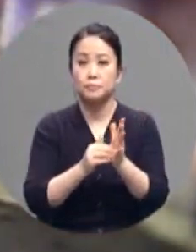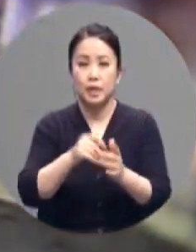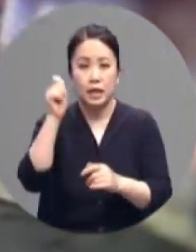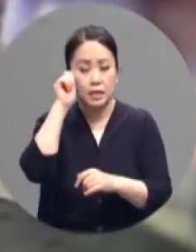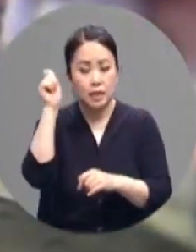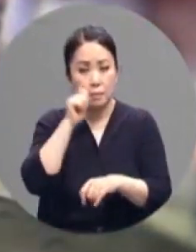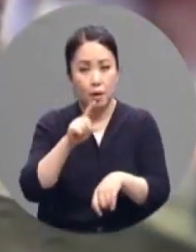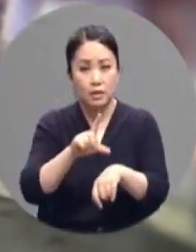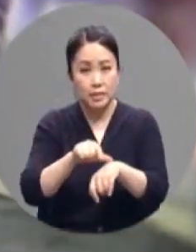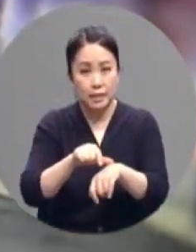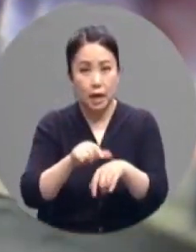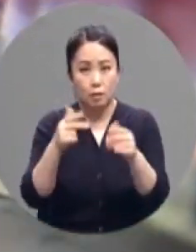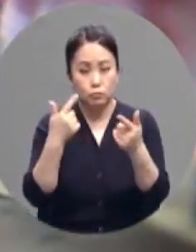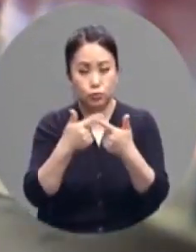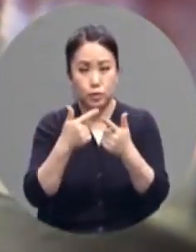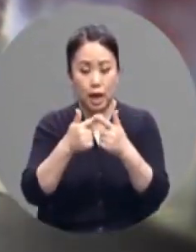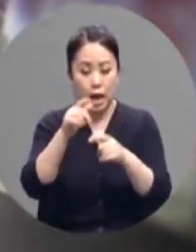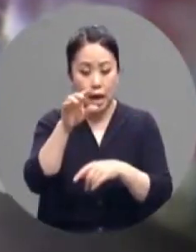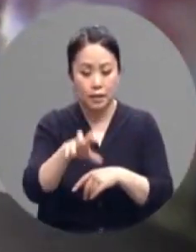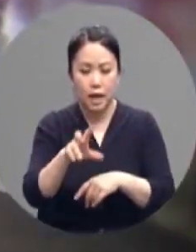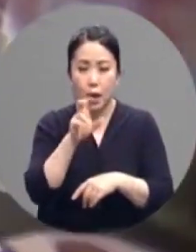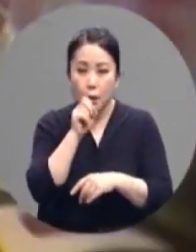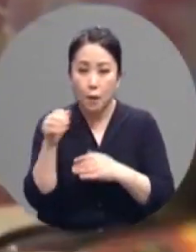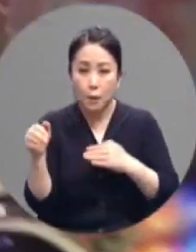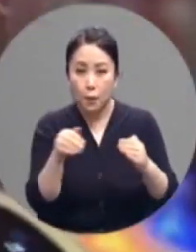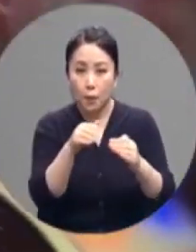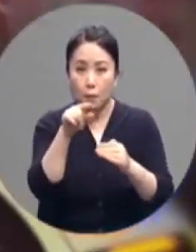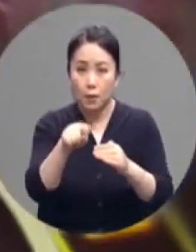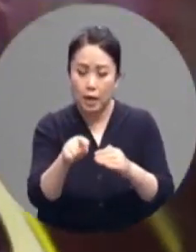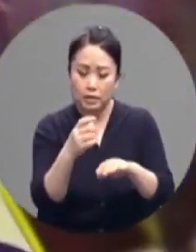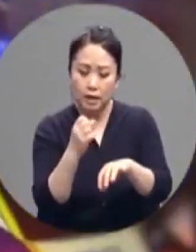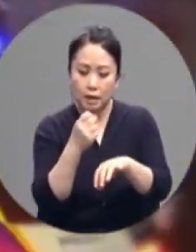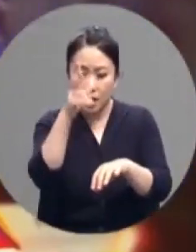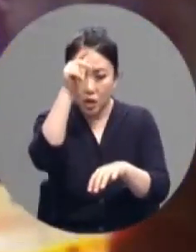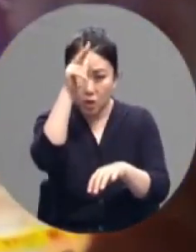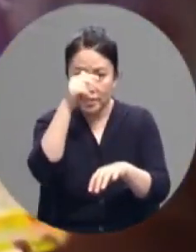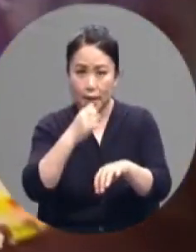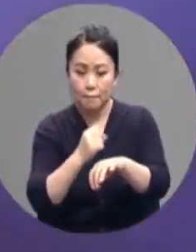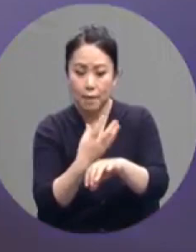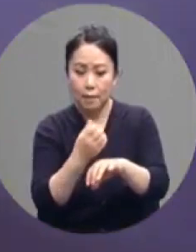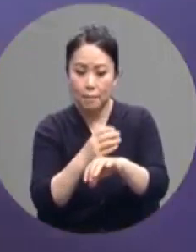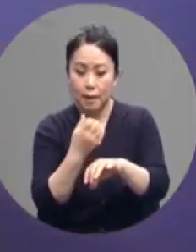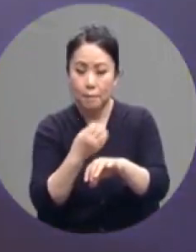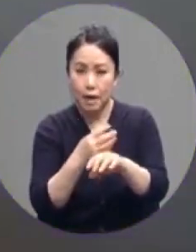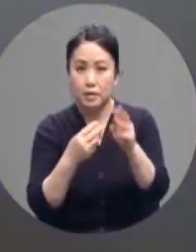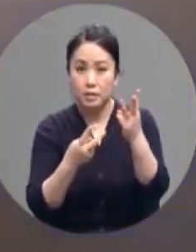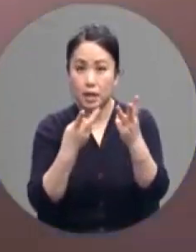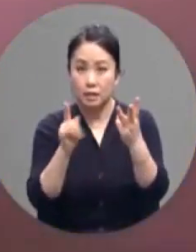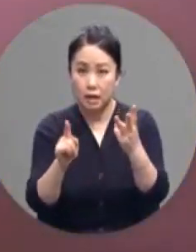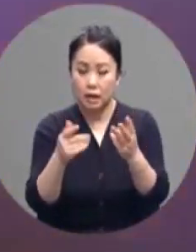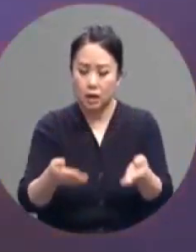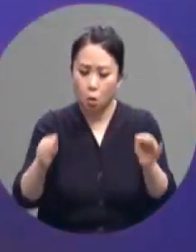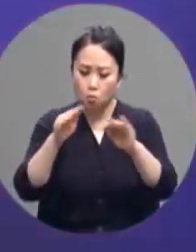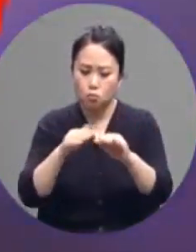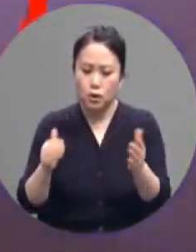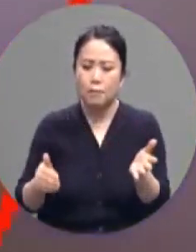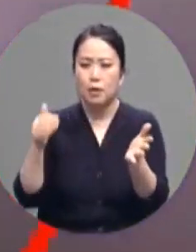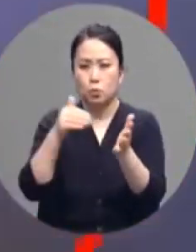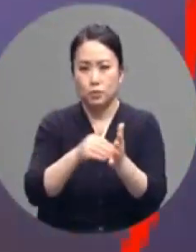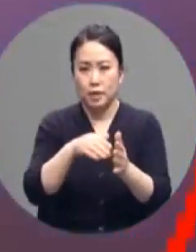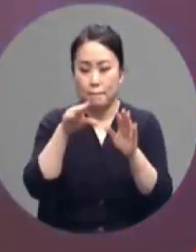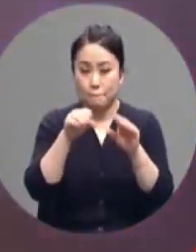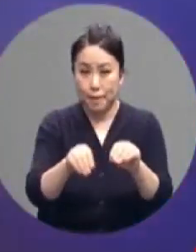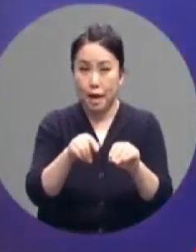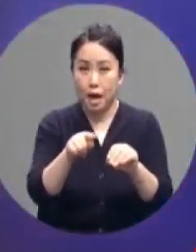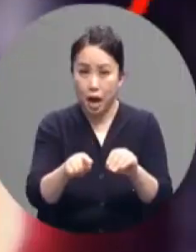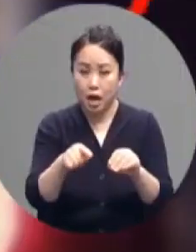새벽 시간 부산의 한 골목. 경광등을 켠 순찰차 세대가 한 건물 앞에 도착합니다. 그리고 지하 1층 노래주점으로 내려가